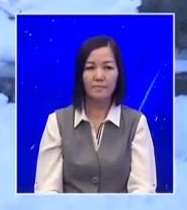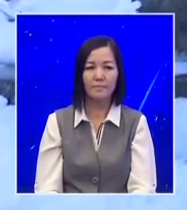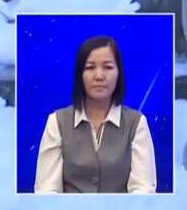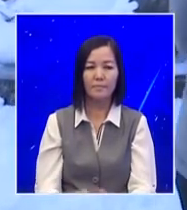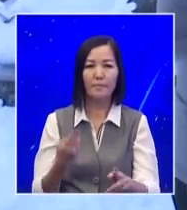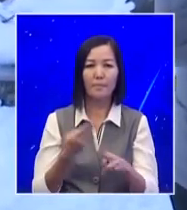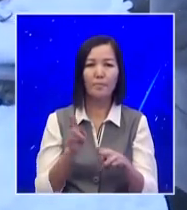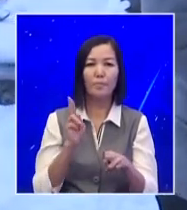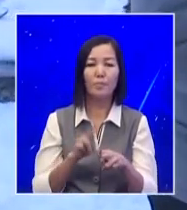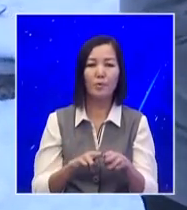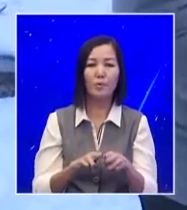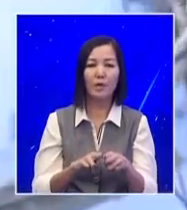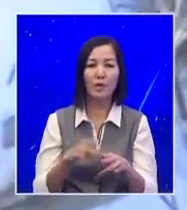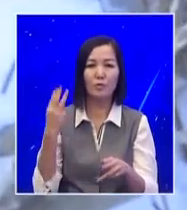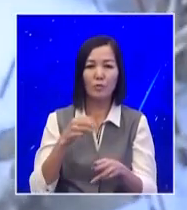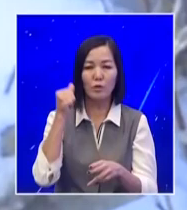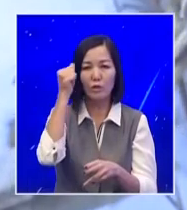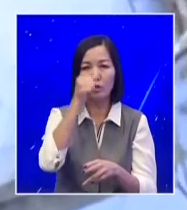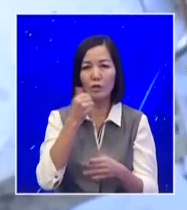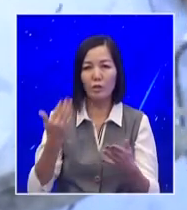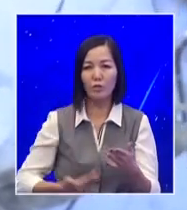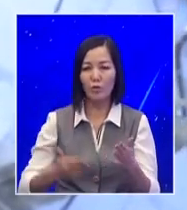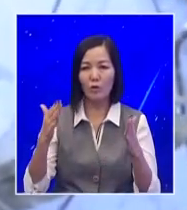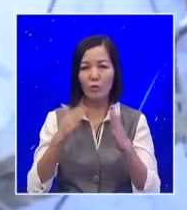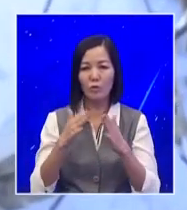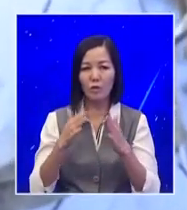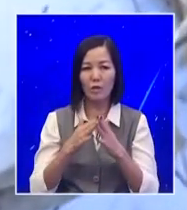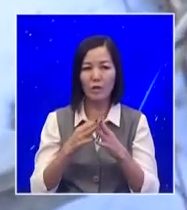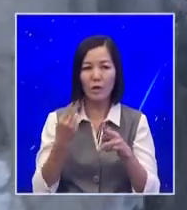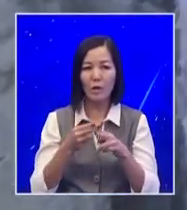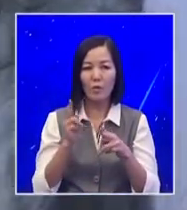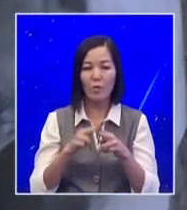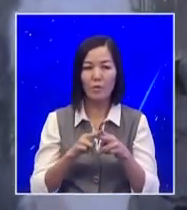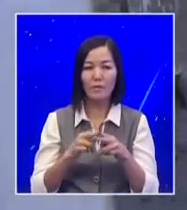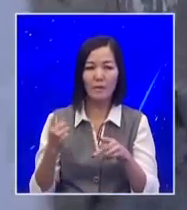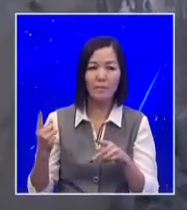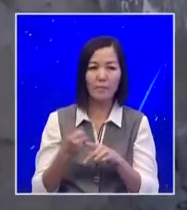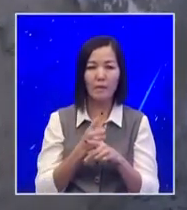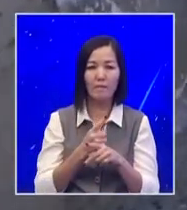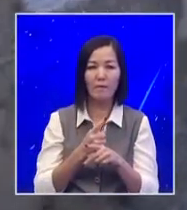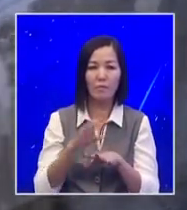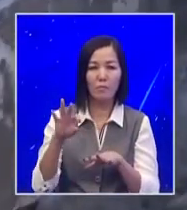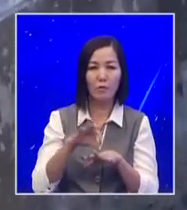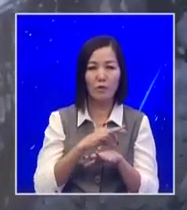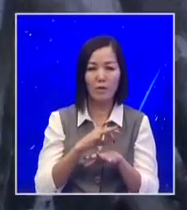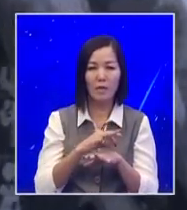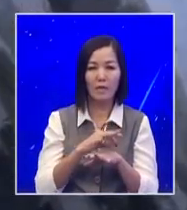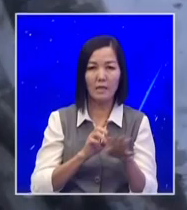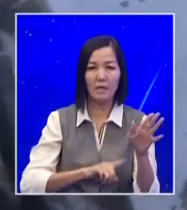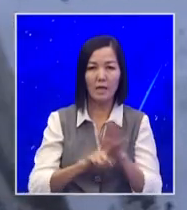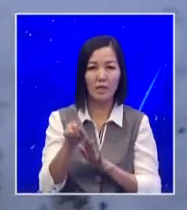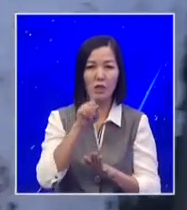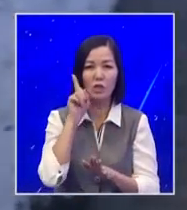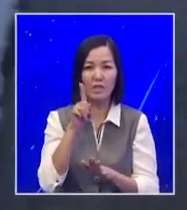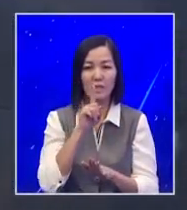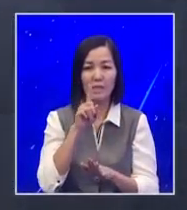Бұл Мағима Тастанбекованың 30 жылдан бері паналап келген баспанасы. Осы қара шаңыраққа алғаш келін болып түсті. Өмірінің қызығы мен шыжығы